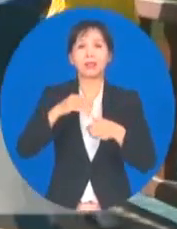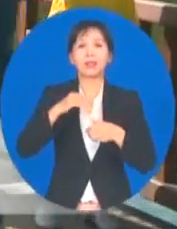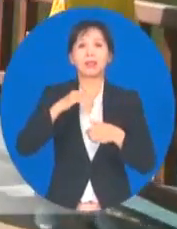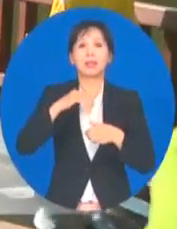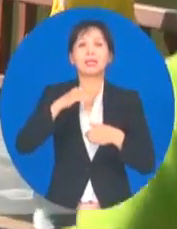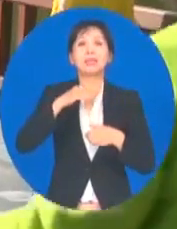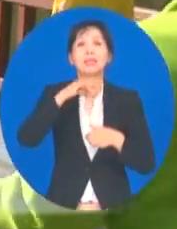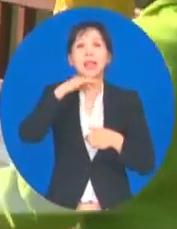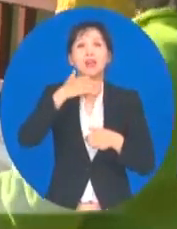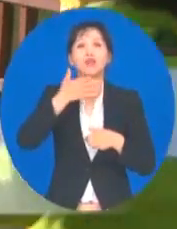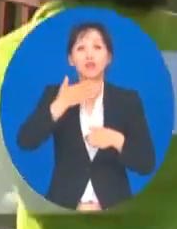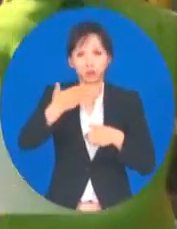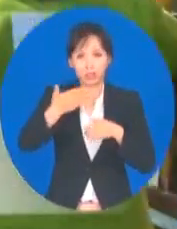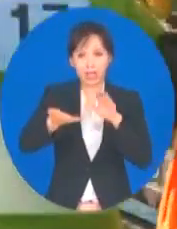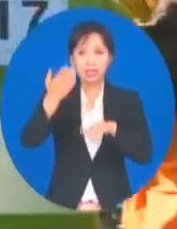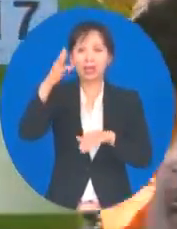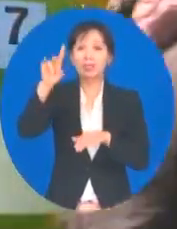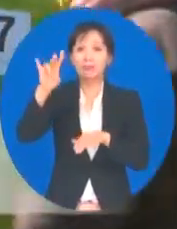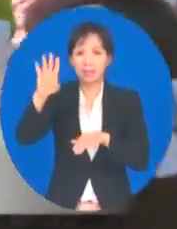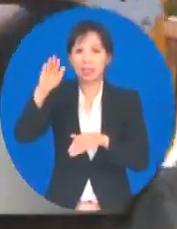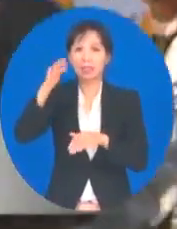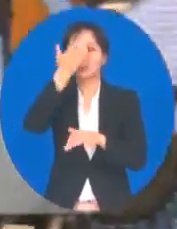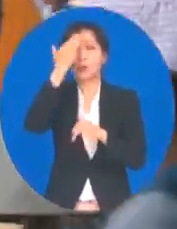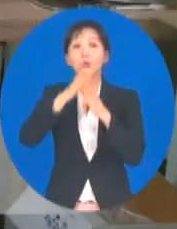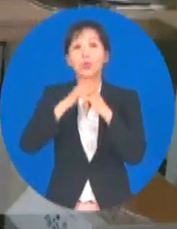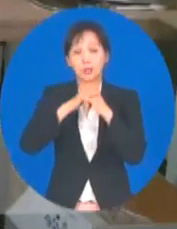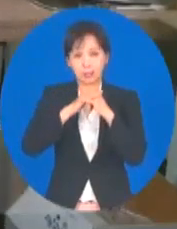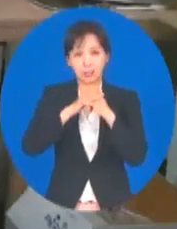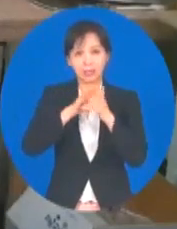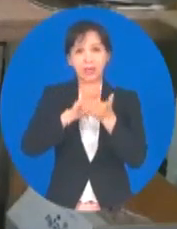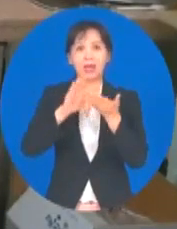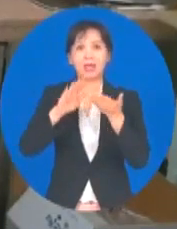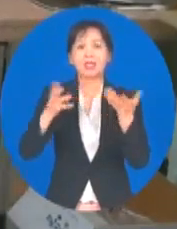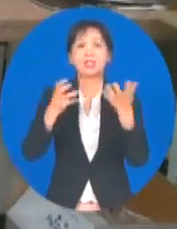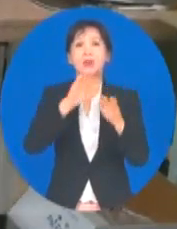만 9세 이상 24세 이하 청소년입니다.